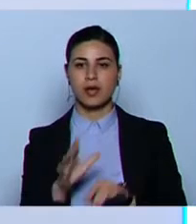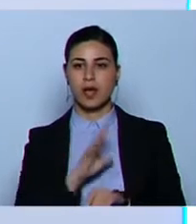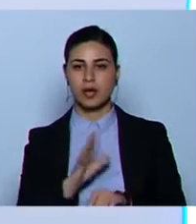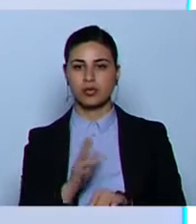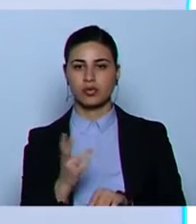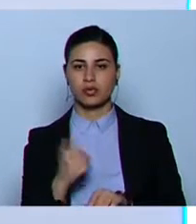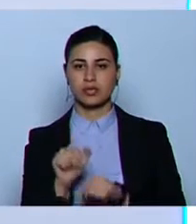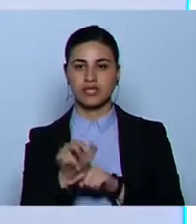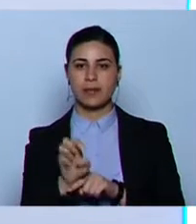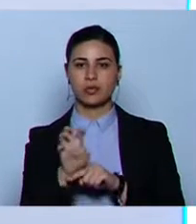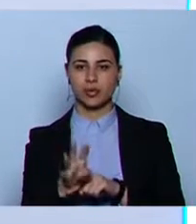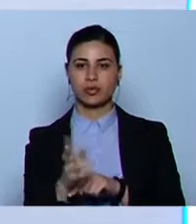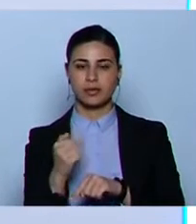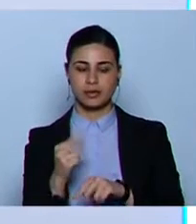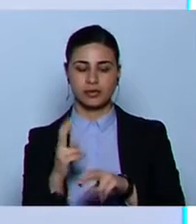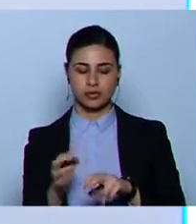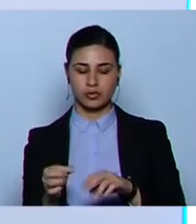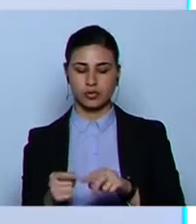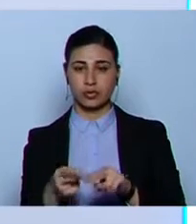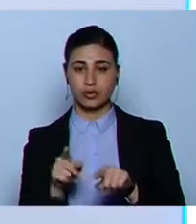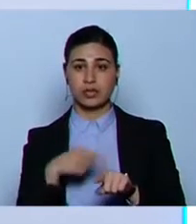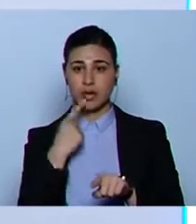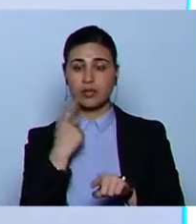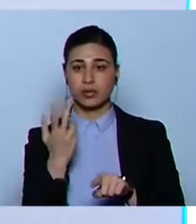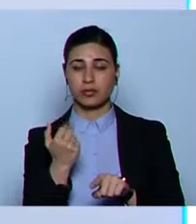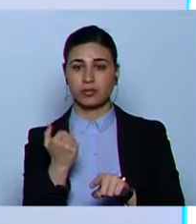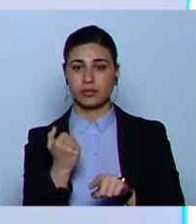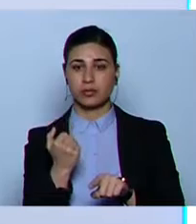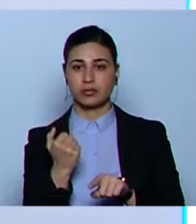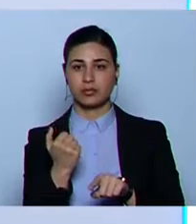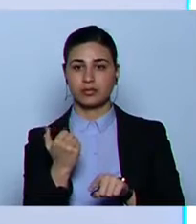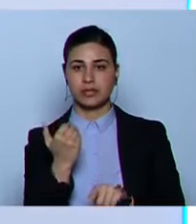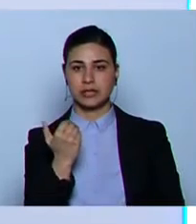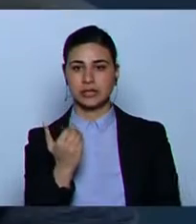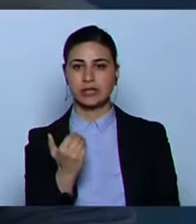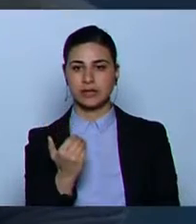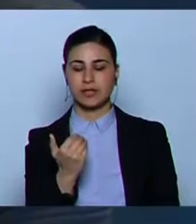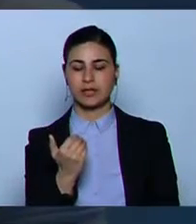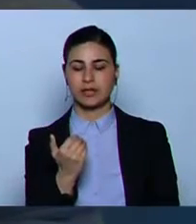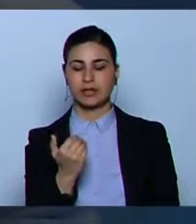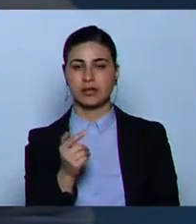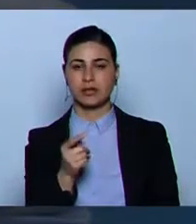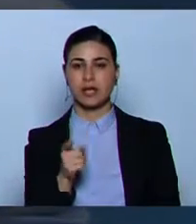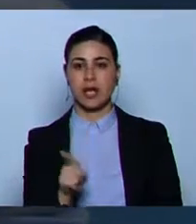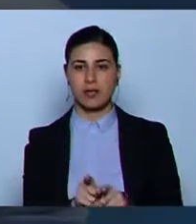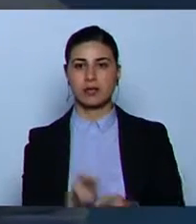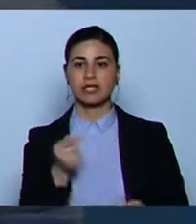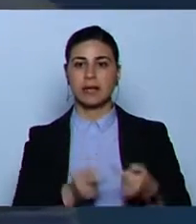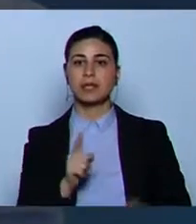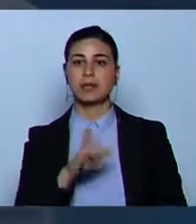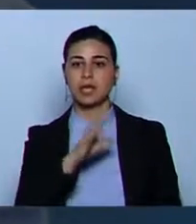ოპტიმიზაცია 13-14 წელი. აი ზუსტად მანდვარ, ეხა ანუ ზუსტად თქვენ ანუ რადგანაც ეს იყო საჯარო დებატები,